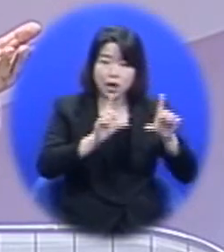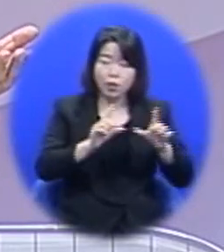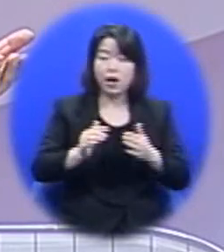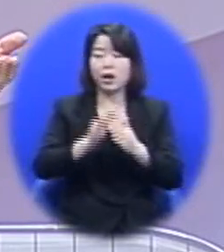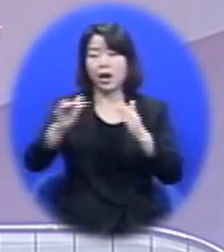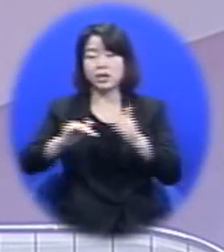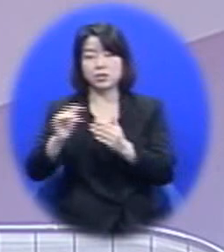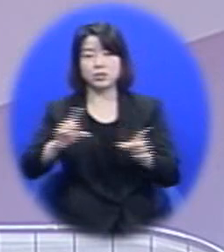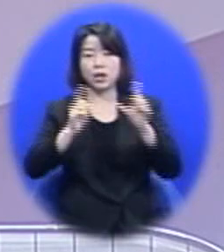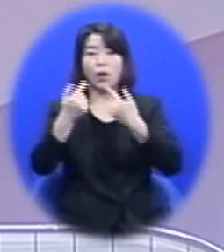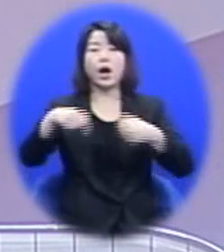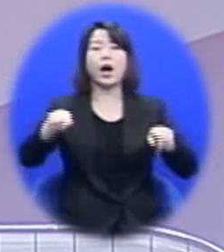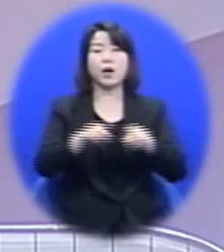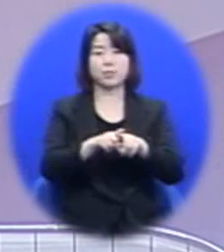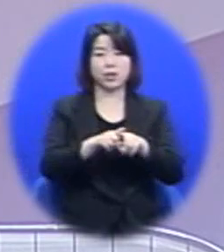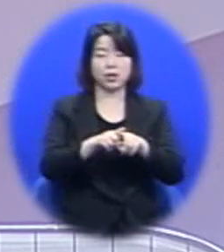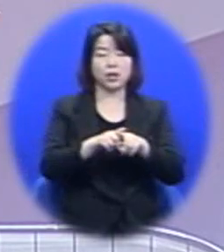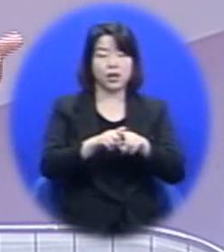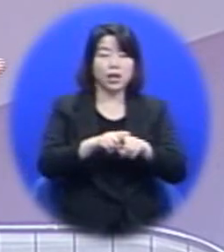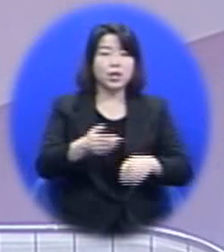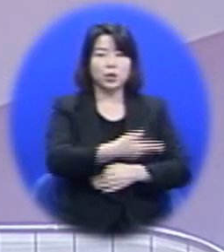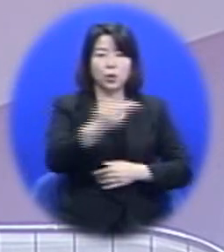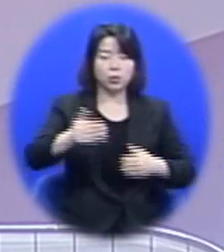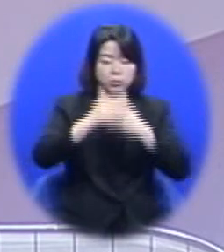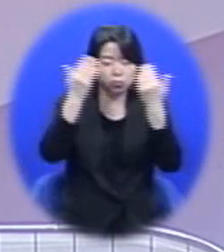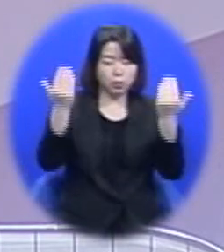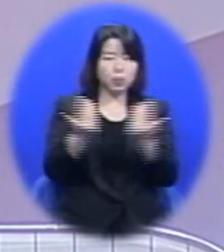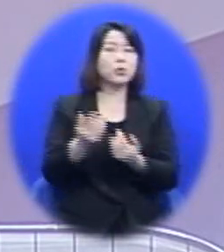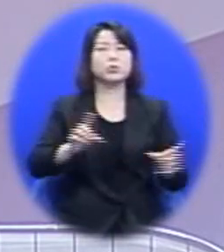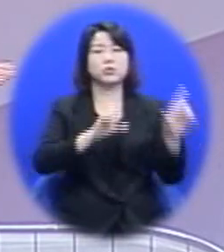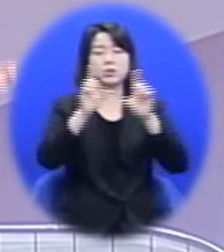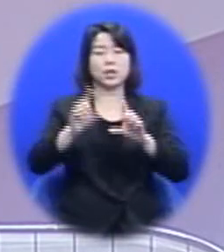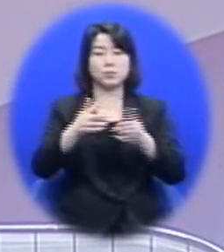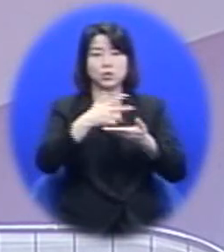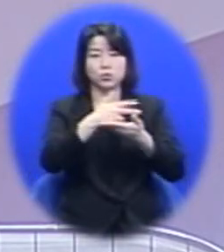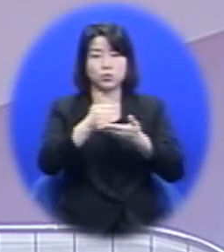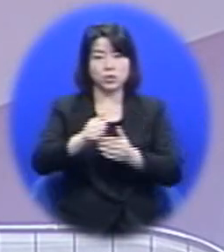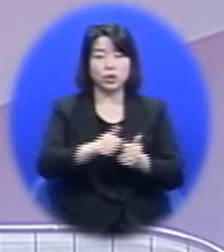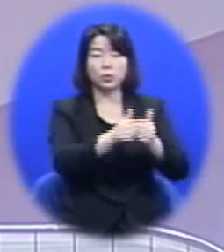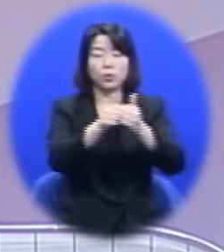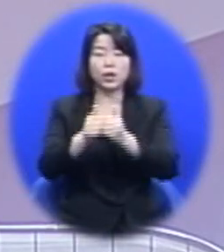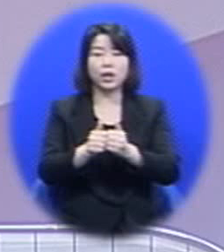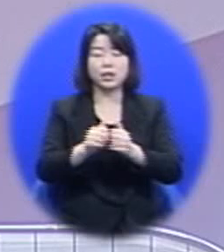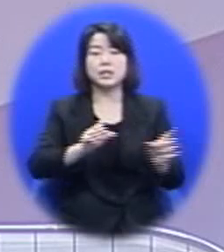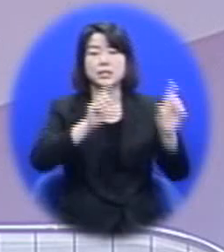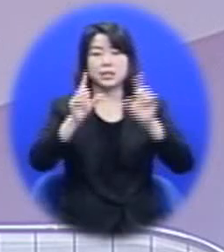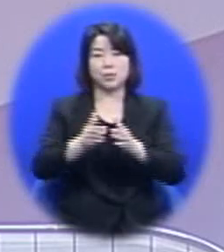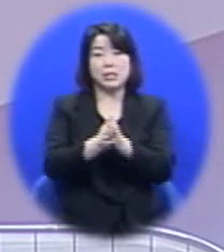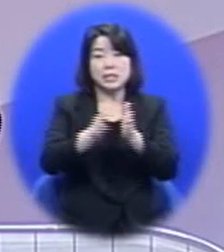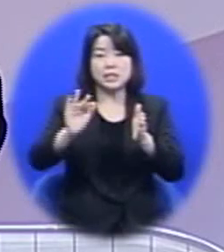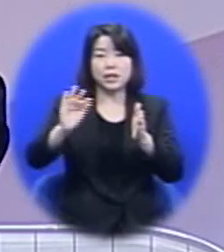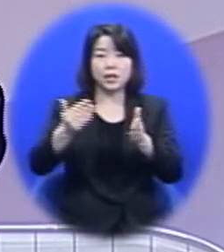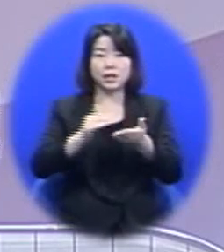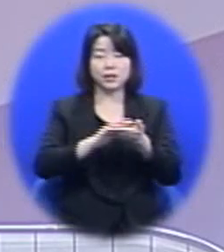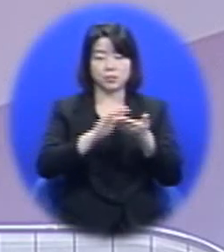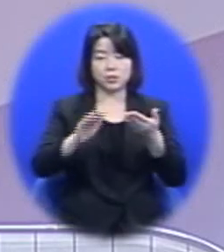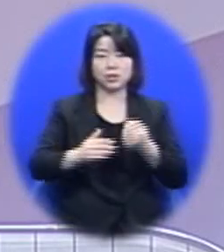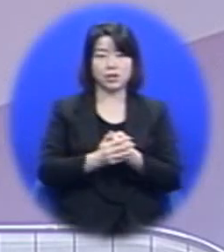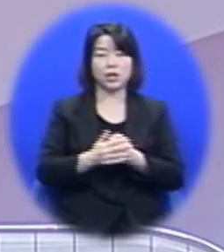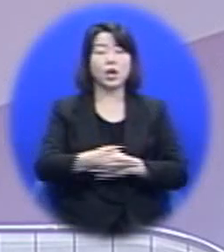함께하고 여러분의 모든 삶이 주님과 동행하는 삶을 시작하셔야 됩니다. 여러분이 그렇게